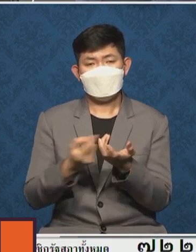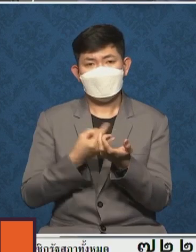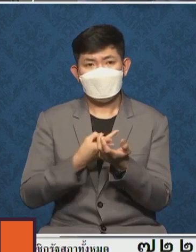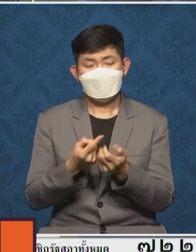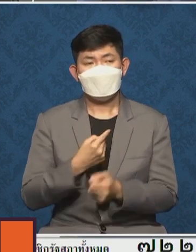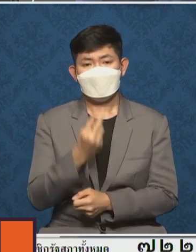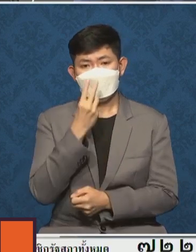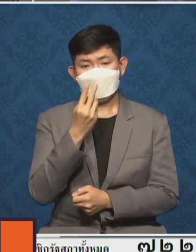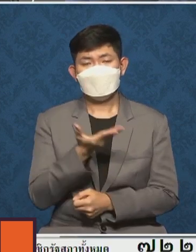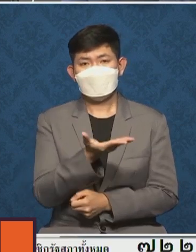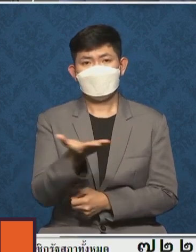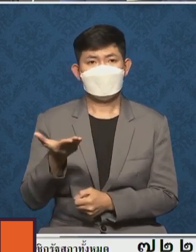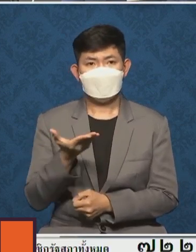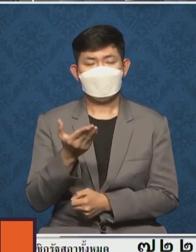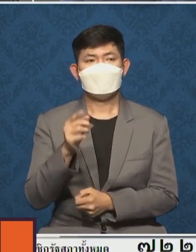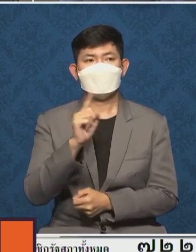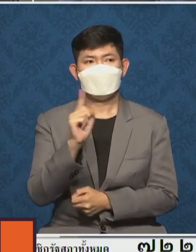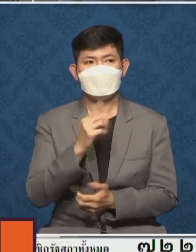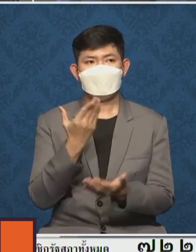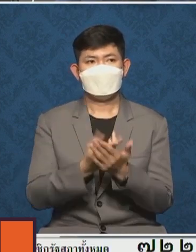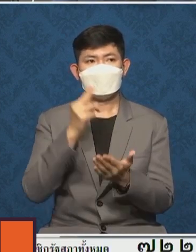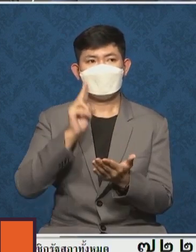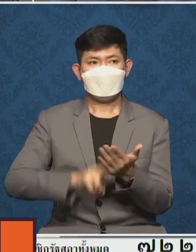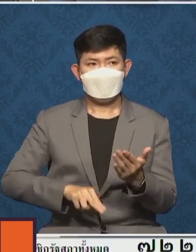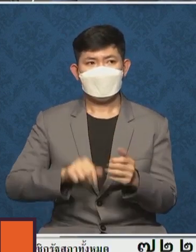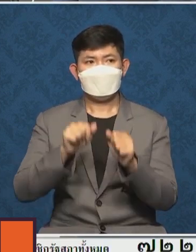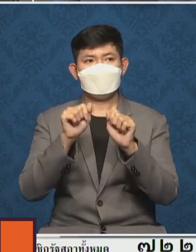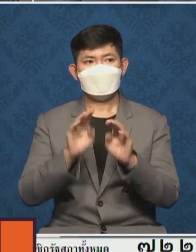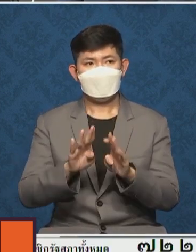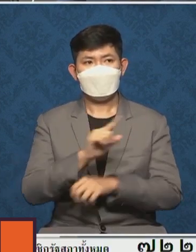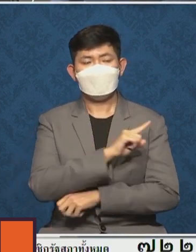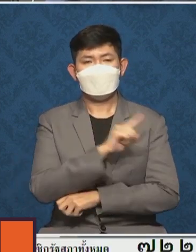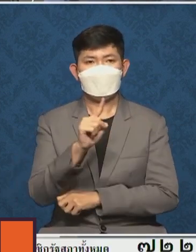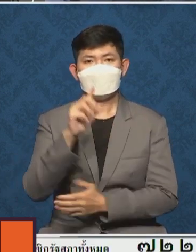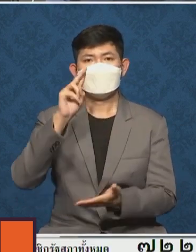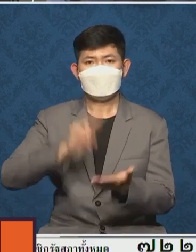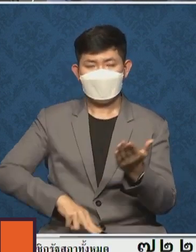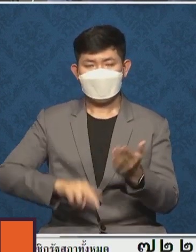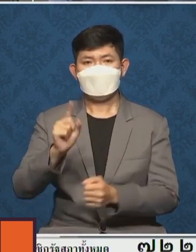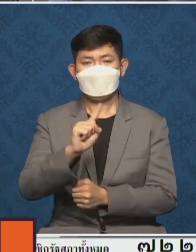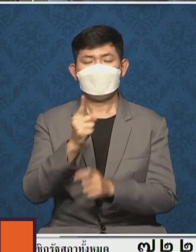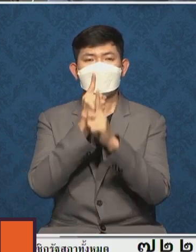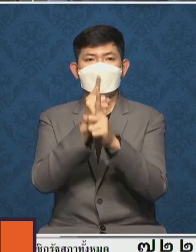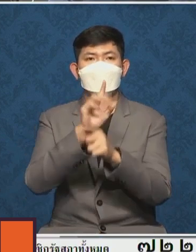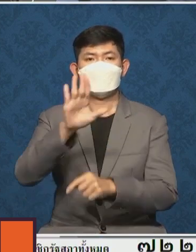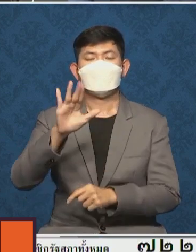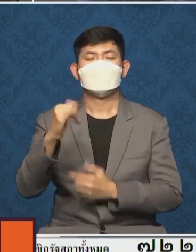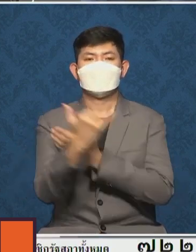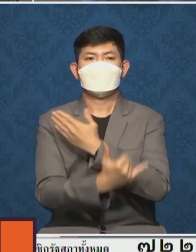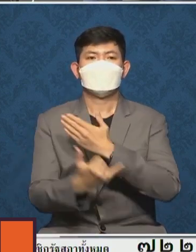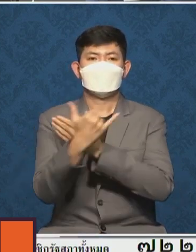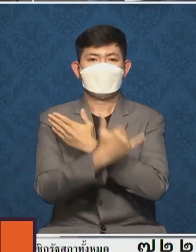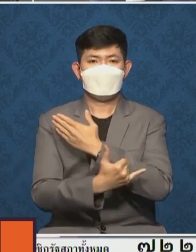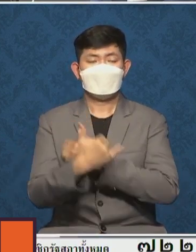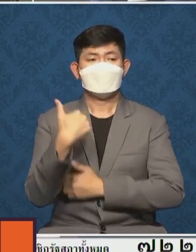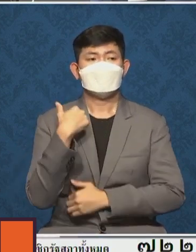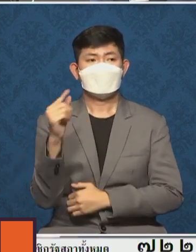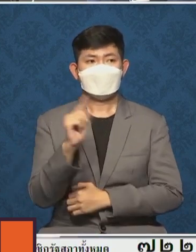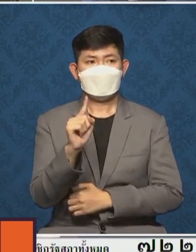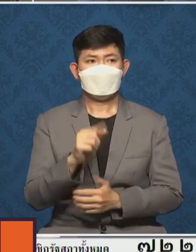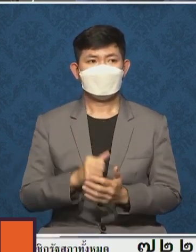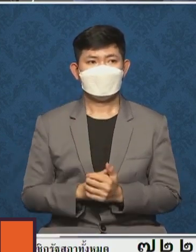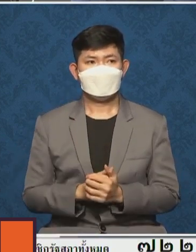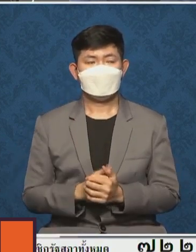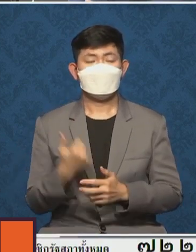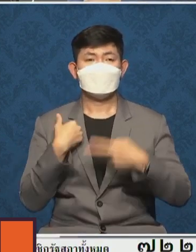ยู่นี้ก็คือสูตรค่าปรับระบบแบบวันปรับที่นานาอารยประเทศใช้กันครับภายในสูตรจะประกอบไปด้วยตัวแปร